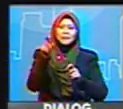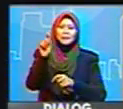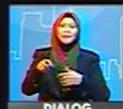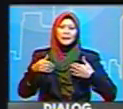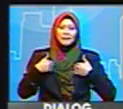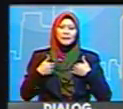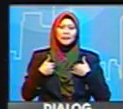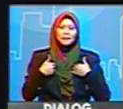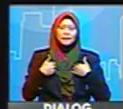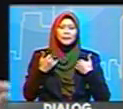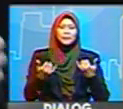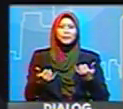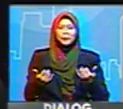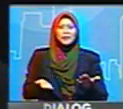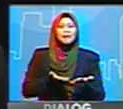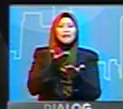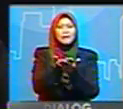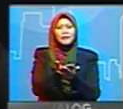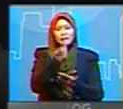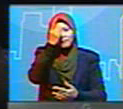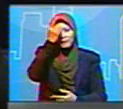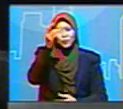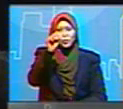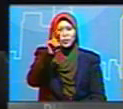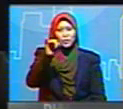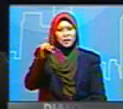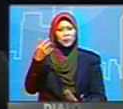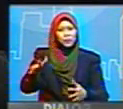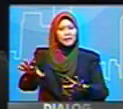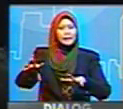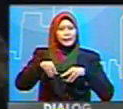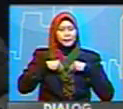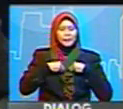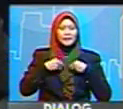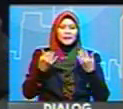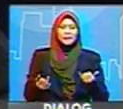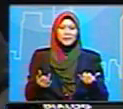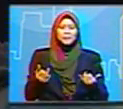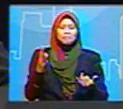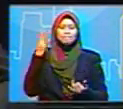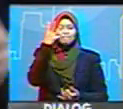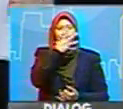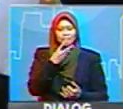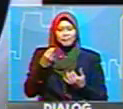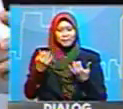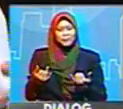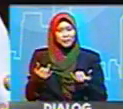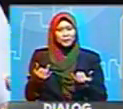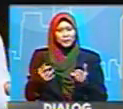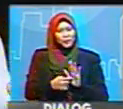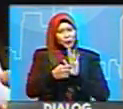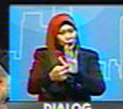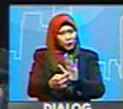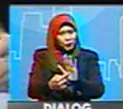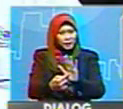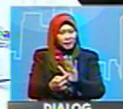dan menarik untuk kita lihat saranan Datuk Seri itu telah pun disahut dan Alangkah indahnya Datuk Seri atas dasar solidariti yang ditunjukkan